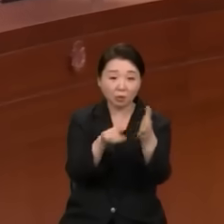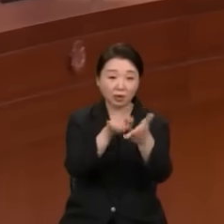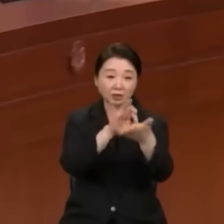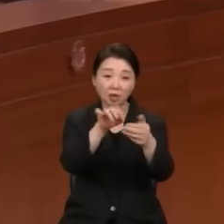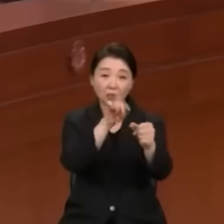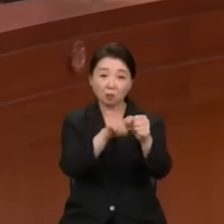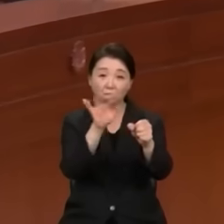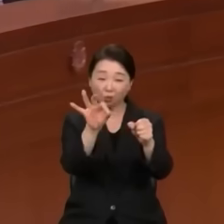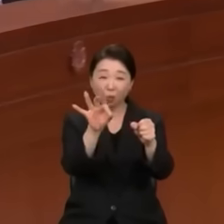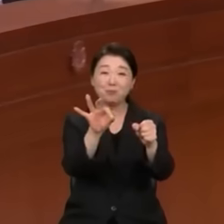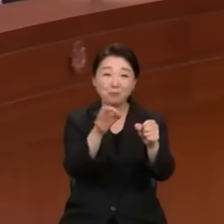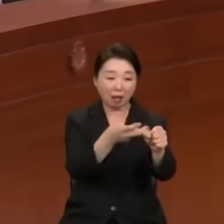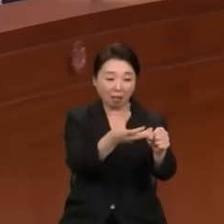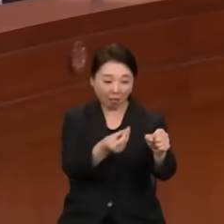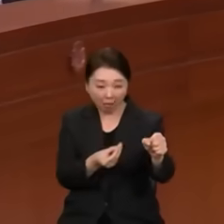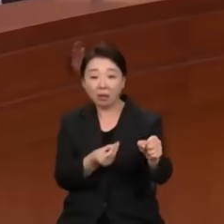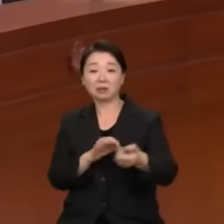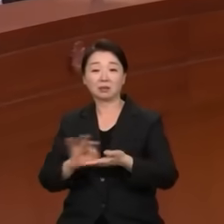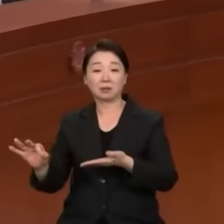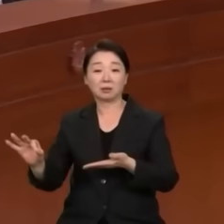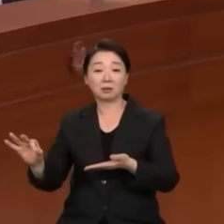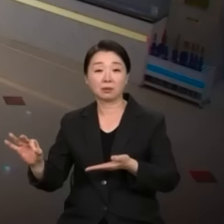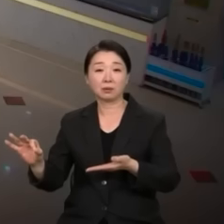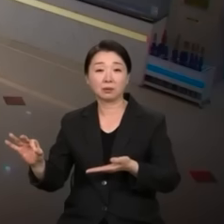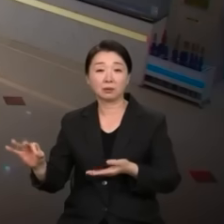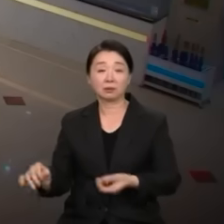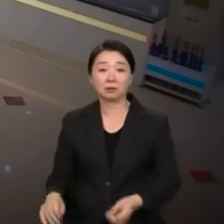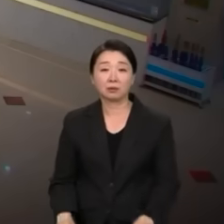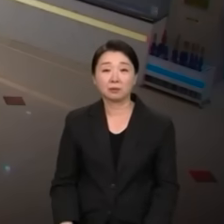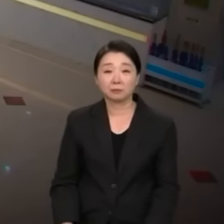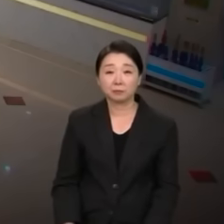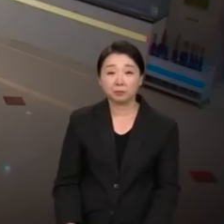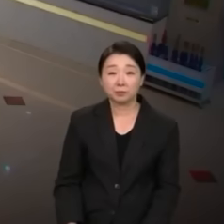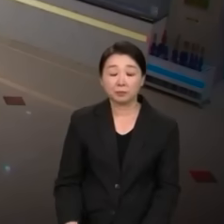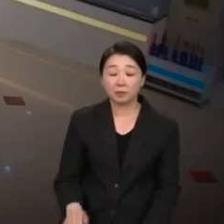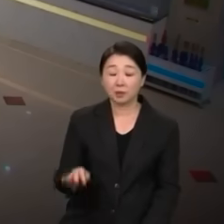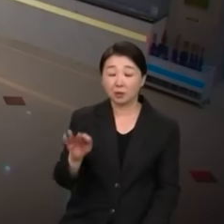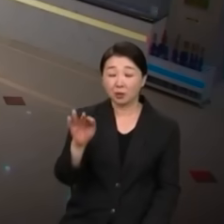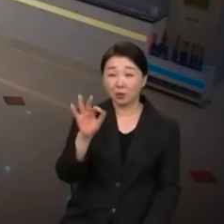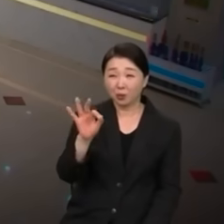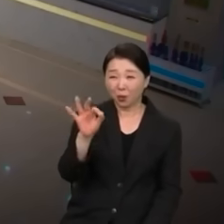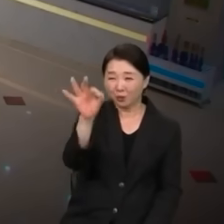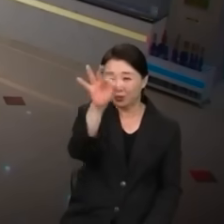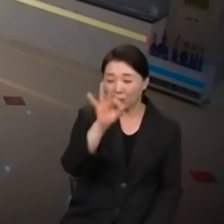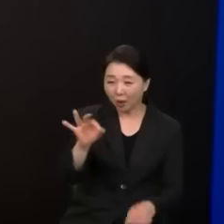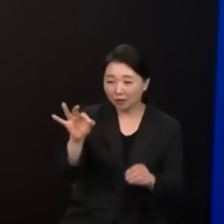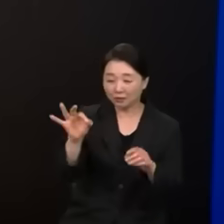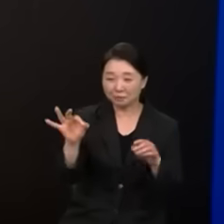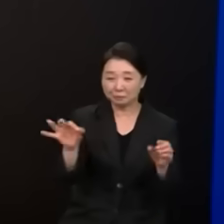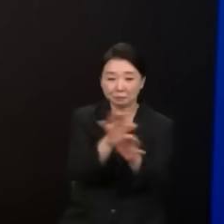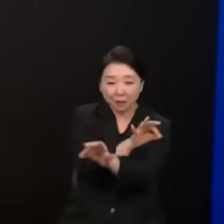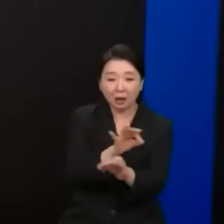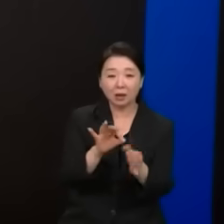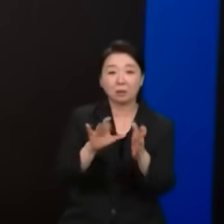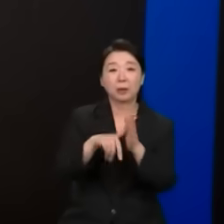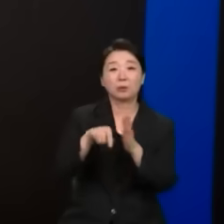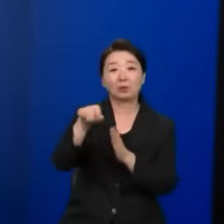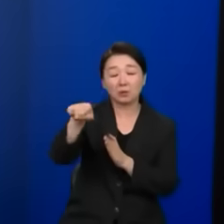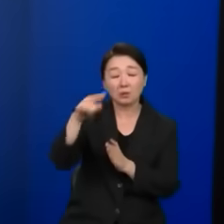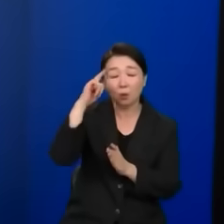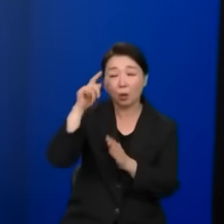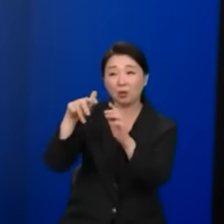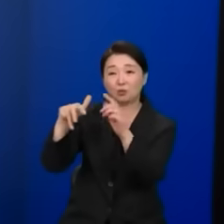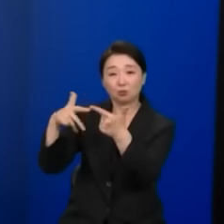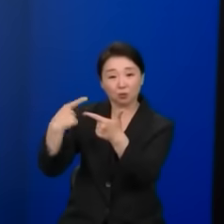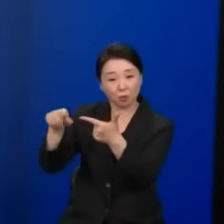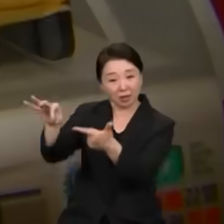할 기금에서 당겨 쓰기로 했습니다. 환율 변동에 대응하기 위한 외국환 평형 기금에서 최대 6조